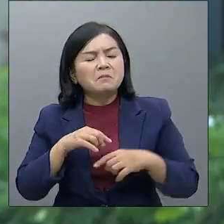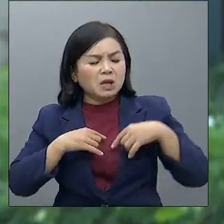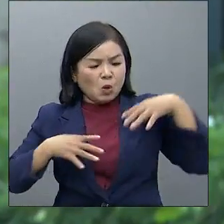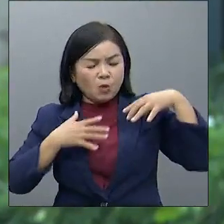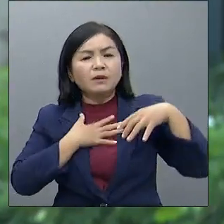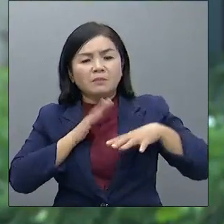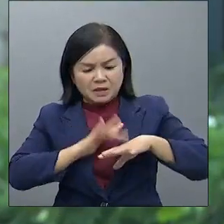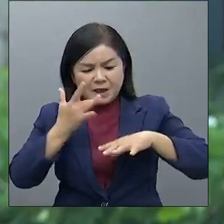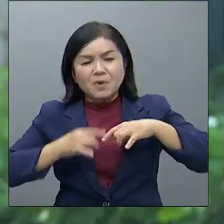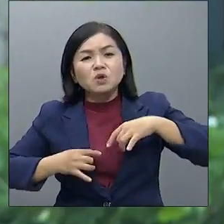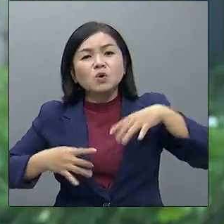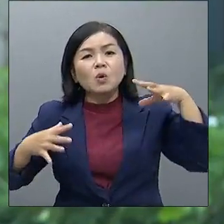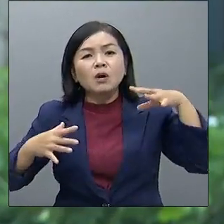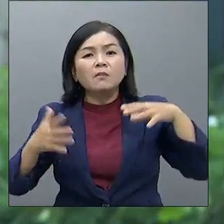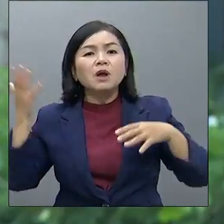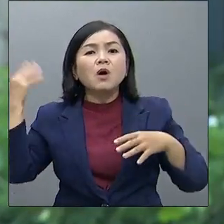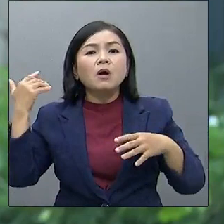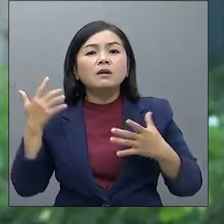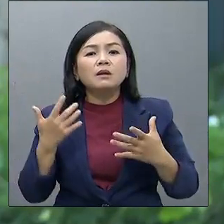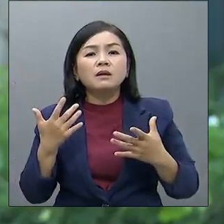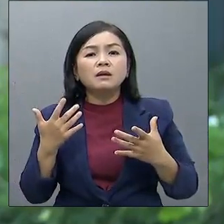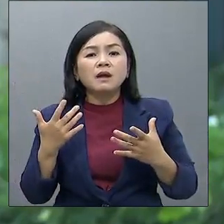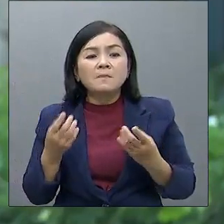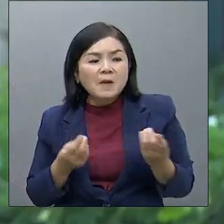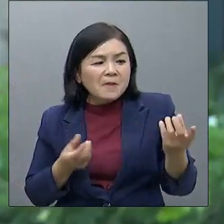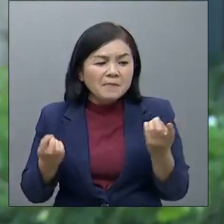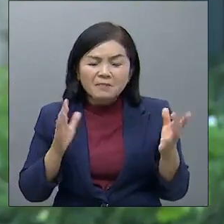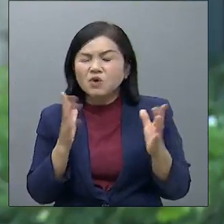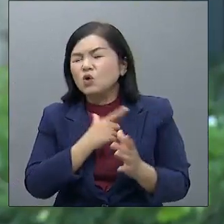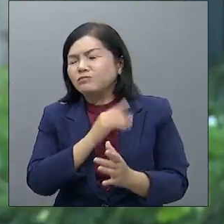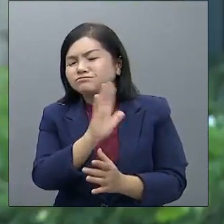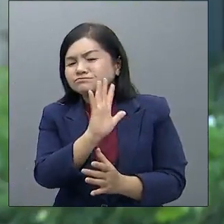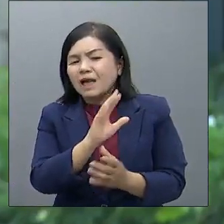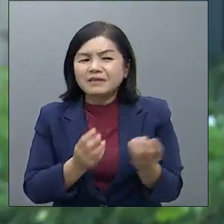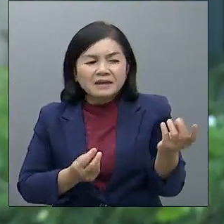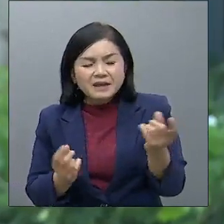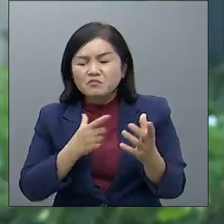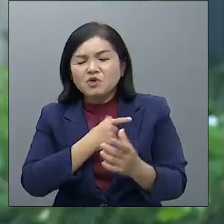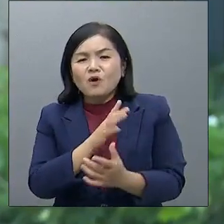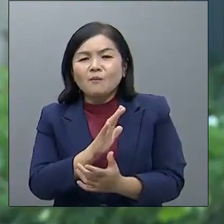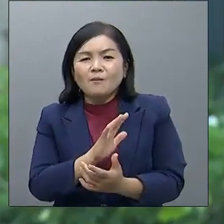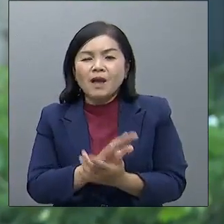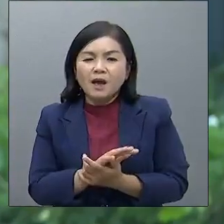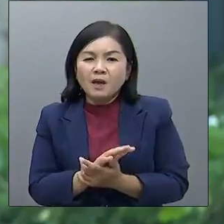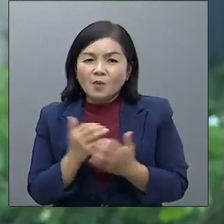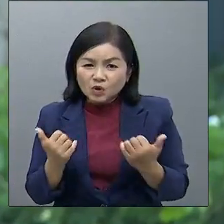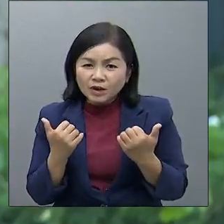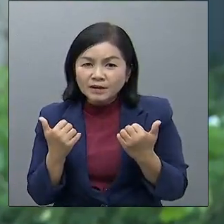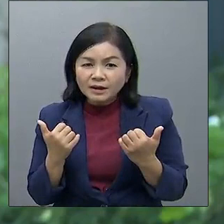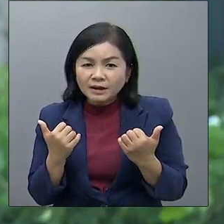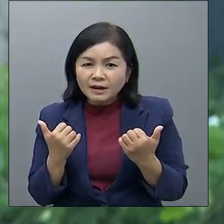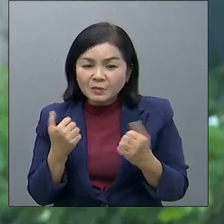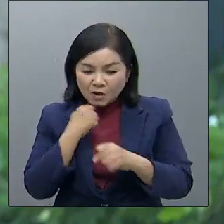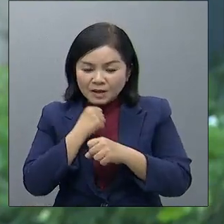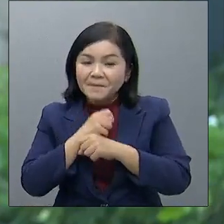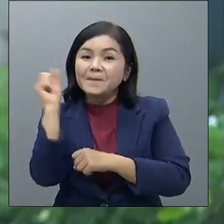ที่ว่าเป็นเต้นบอยแบนด์เงี้ยเพราะเราก็ไม่ได้แบบถนัดแบบนั้นเราก็ไม่ได้ชอบที่จะเต้นแบบนั้นด้วยอะไรเงี้ยพอเรากลับมาท